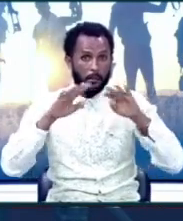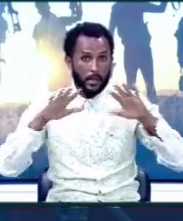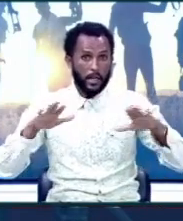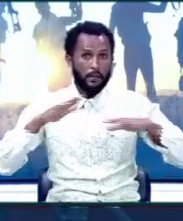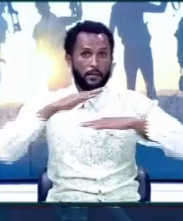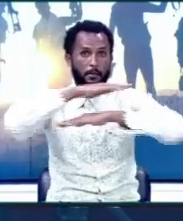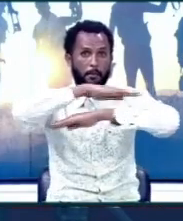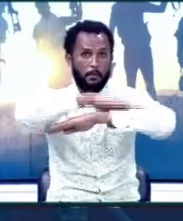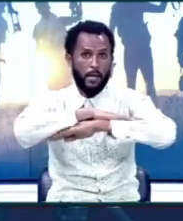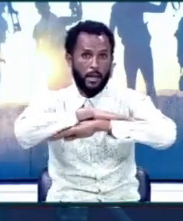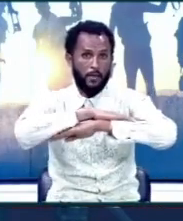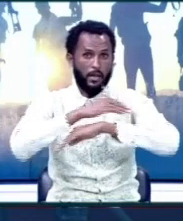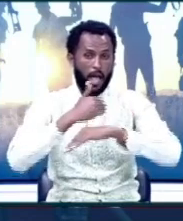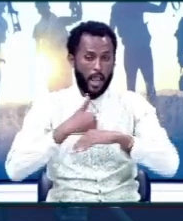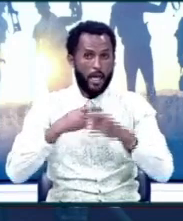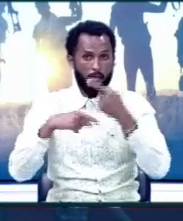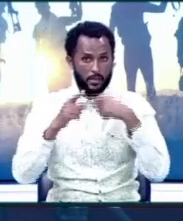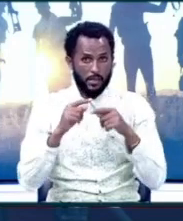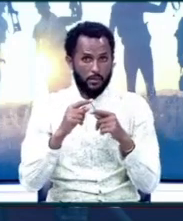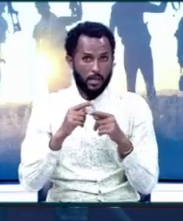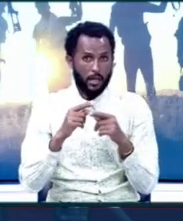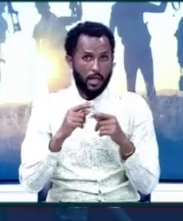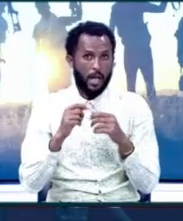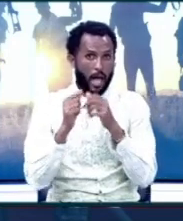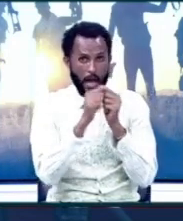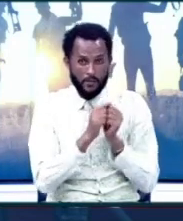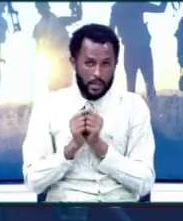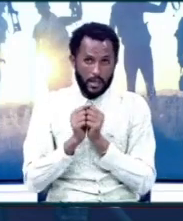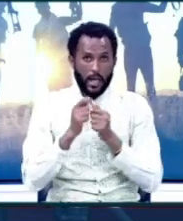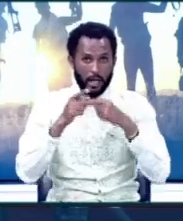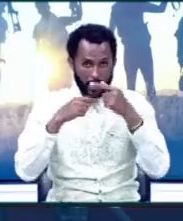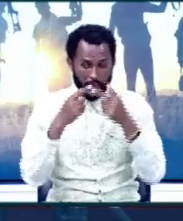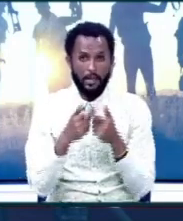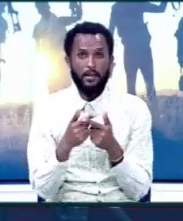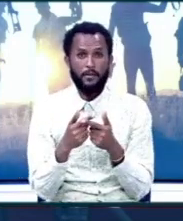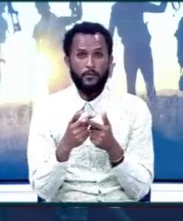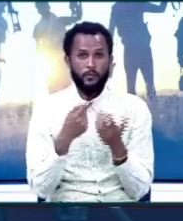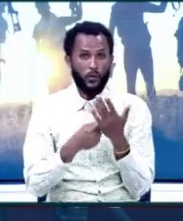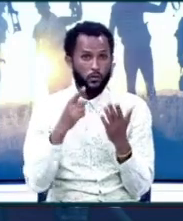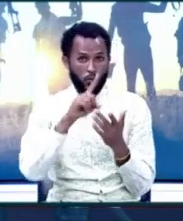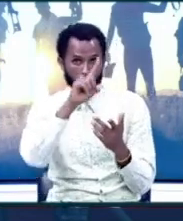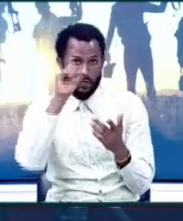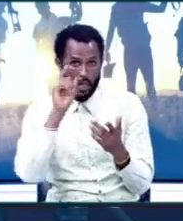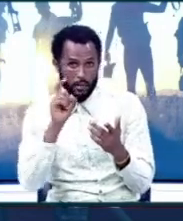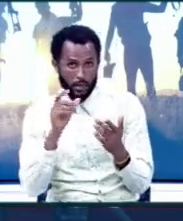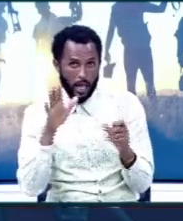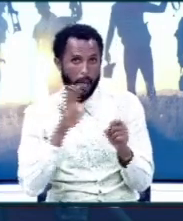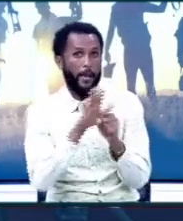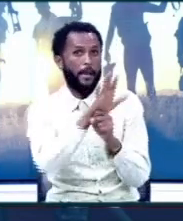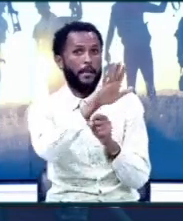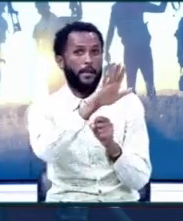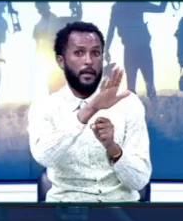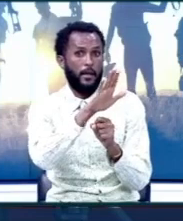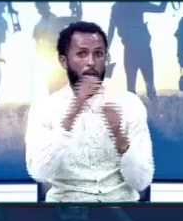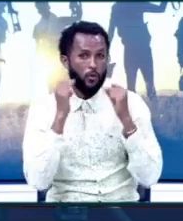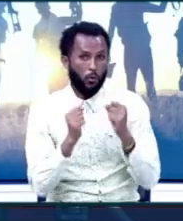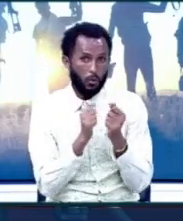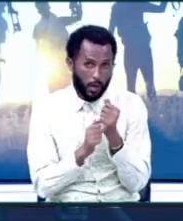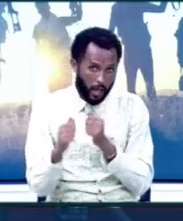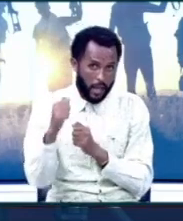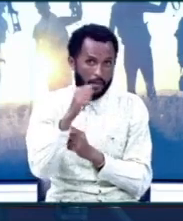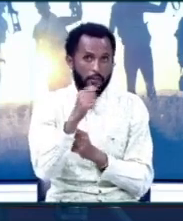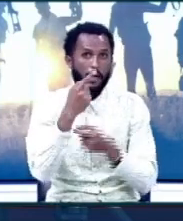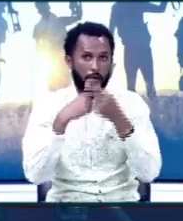ምዕራፍን ከምኡ ኢልና ኢና መፂና። ኣብቲ ደባይ እውን ብሓደና ተሳፊርና ስዝሓተና እውን ኣማሊእና ተኽእሎ ሰጊርና